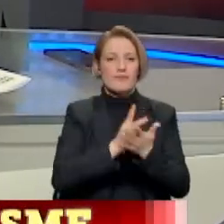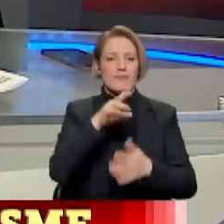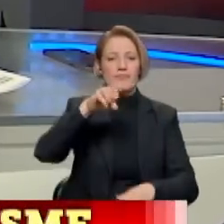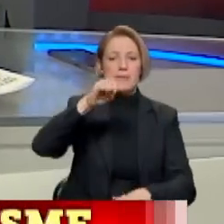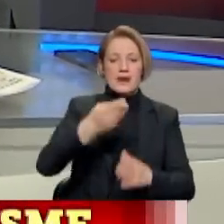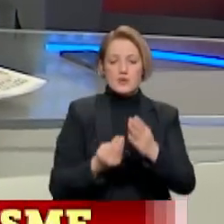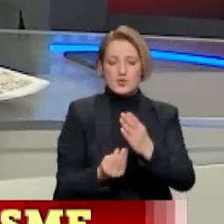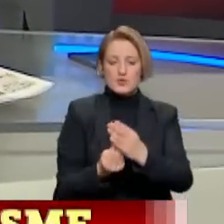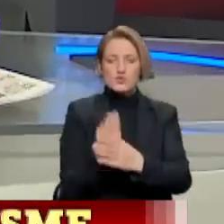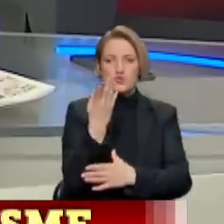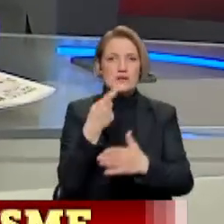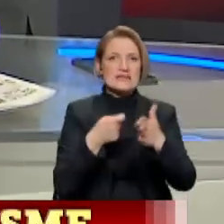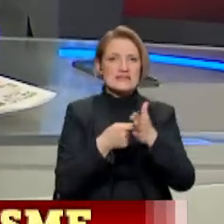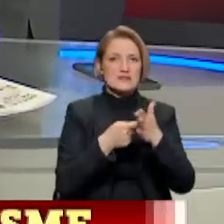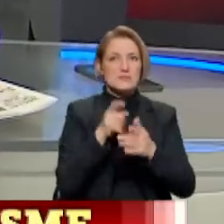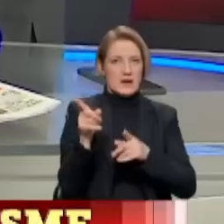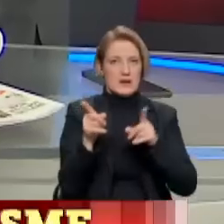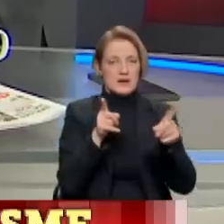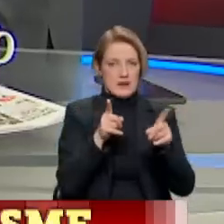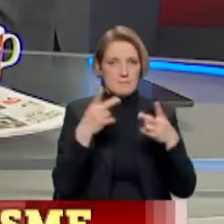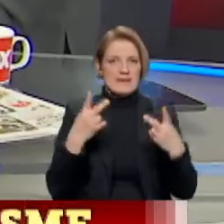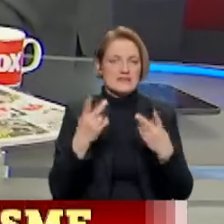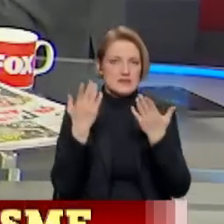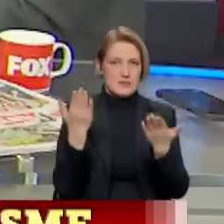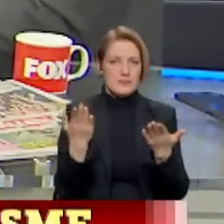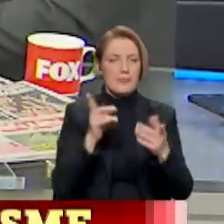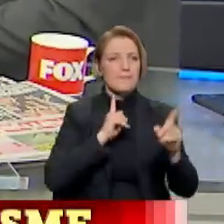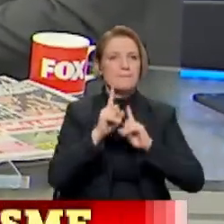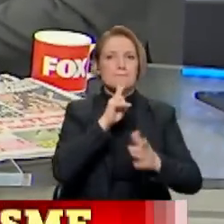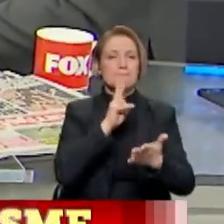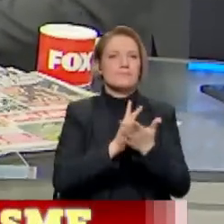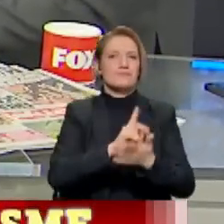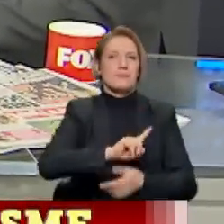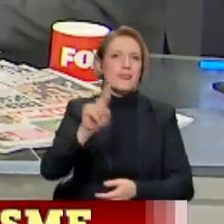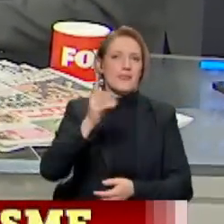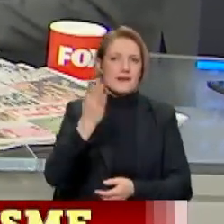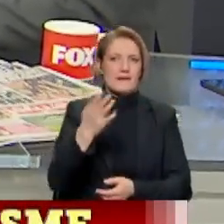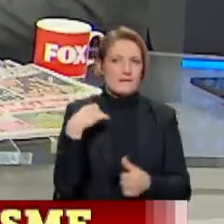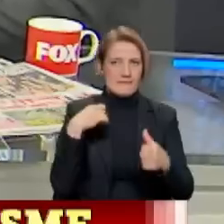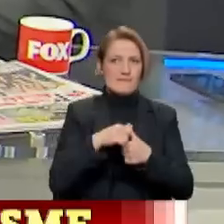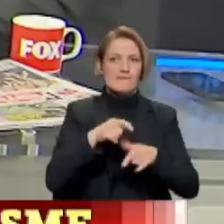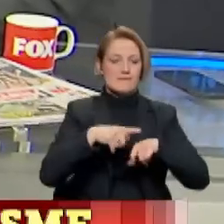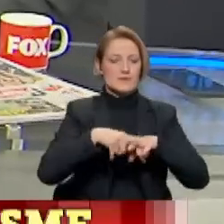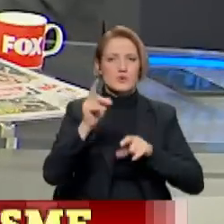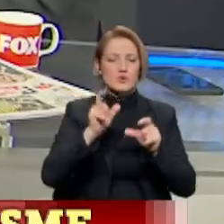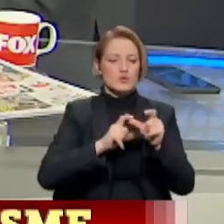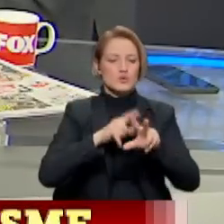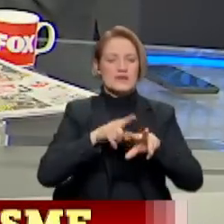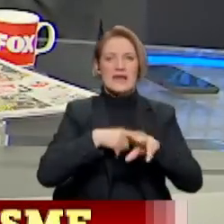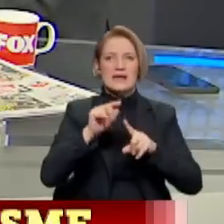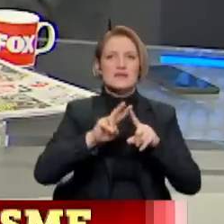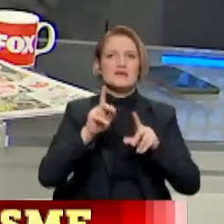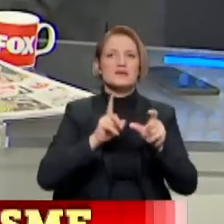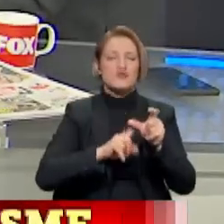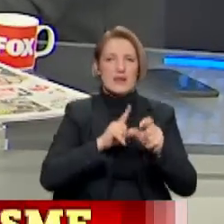Parti'nin kurucu isimlerinin aslında mesajları ve mahkeme kararına itirazı. Ve yine Hüseyin Çelik, Sayın Ekrem